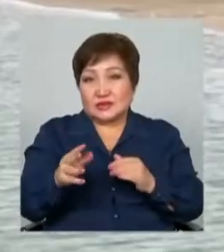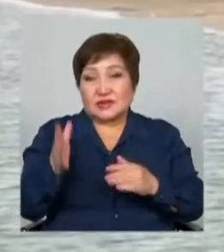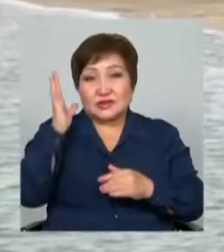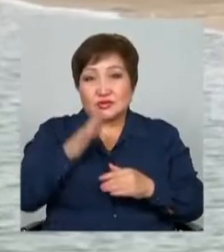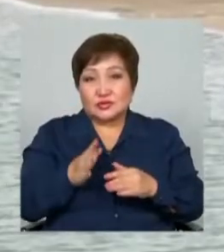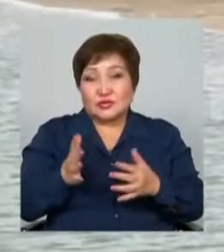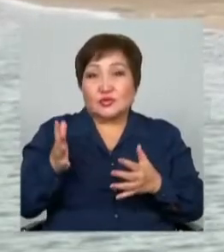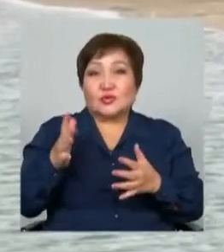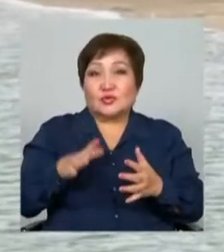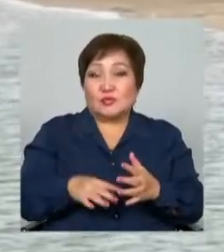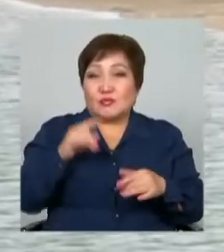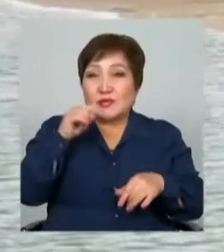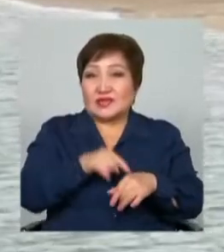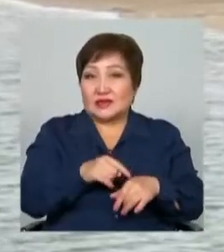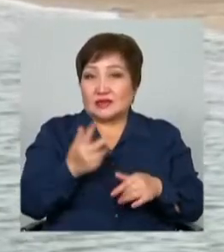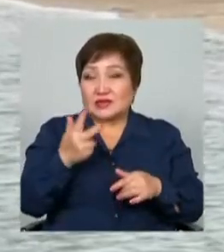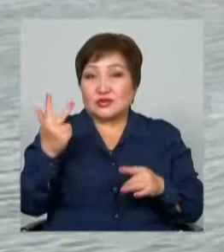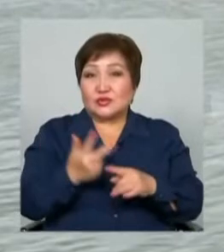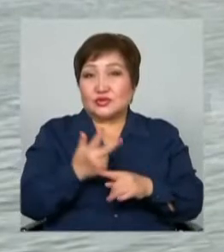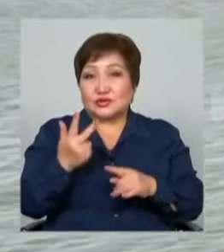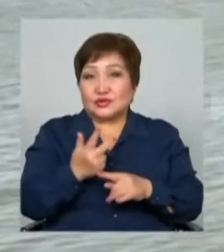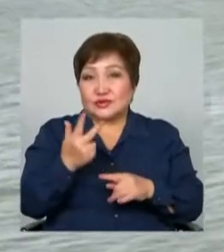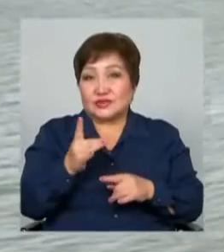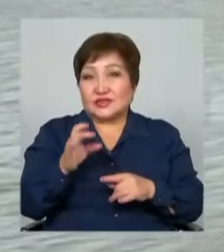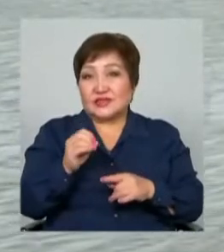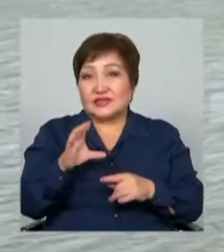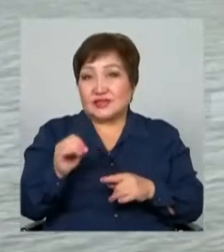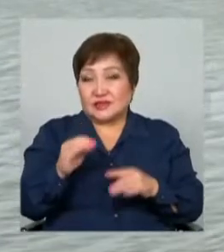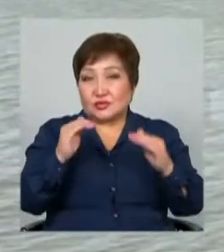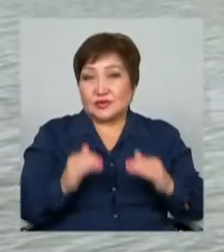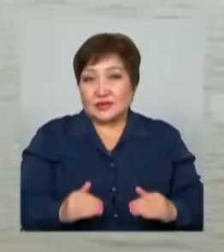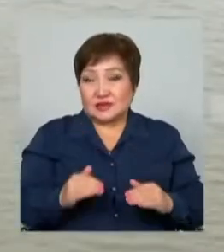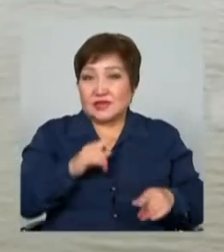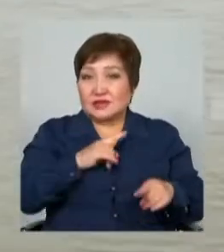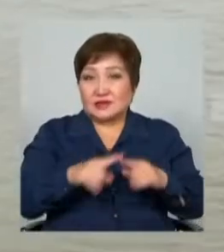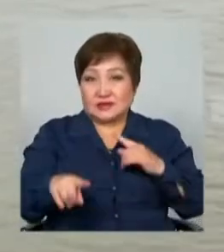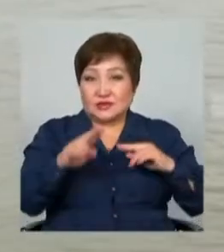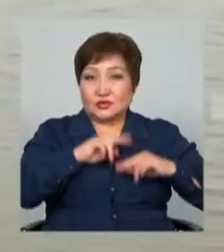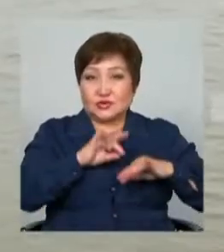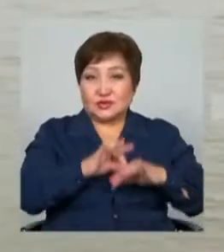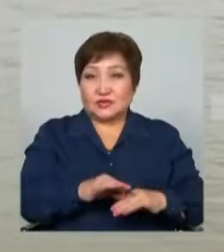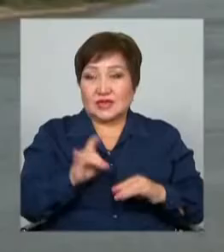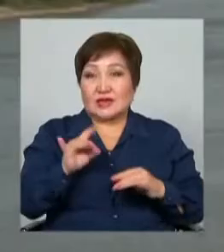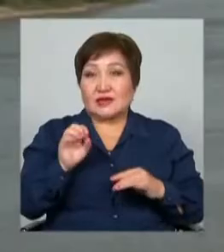су көлемі 3 есеге дейін төмен деген. Түп тереңдету жұмыстары тезірек жасалмаса, аралдар саны артуы